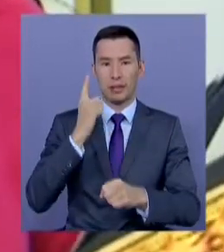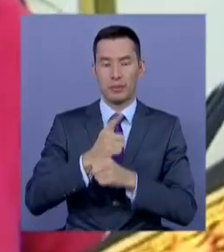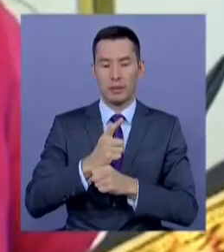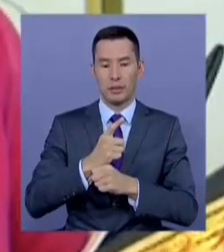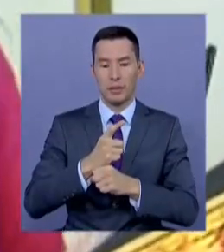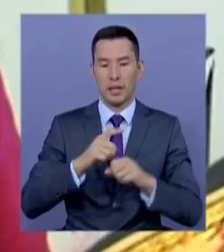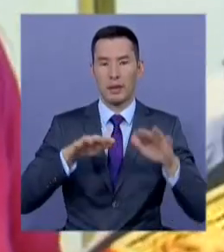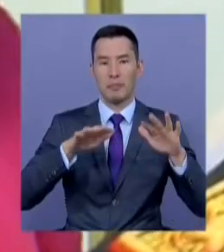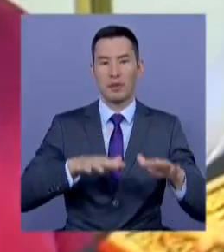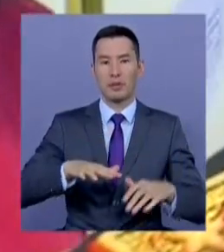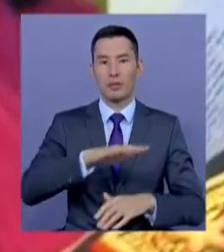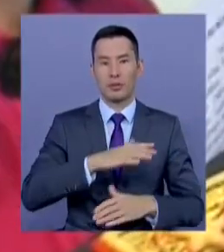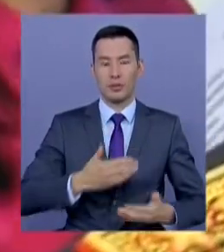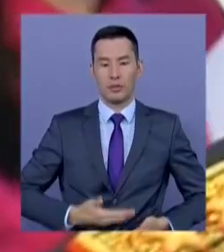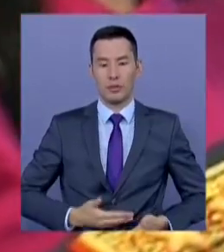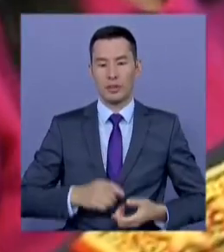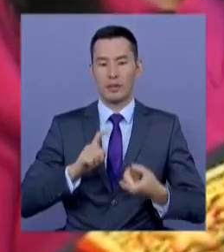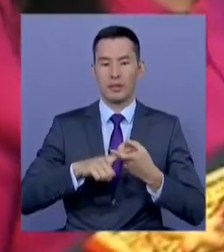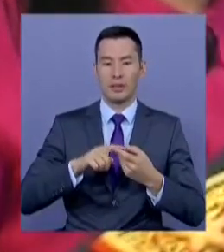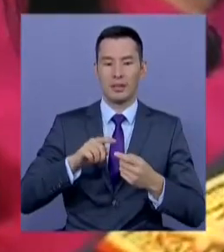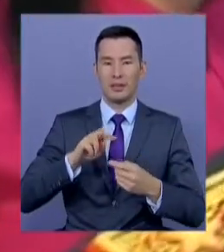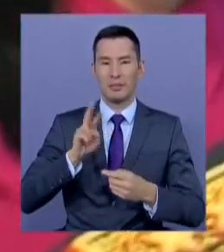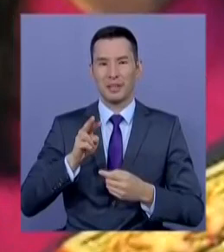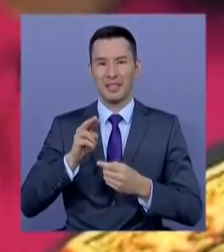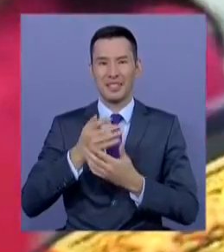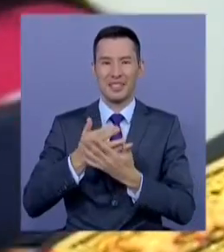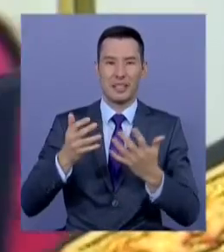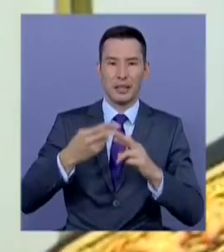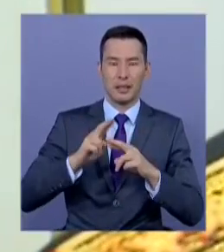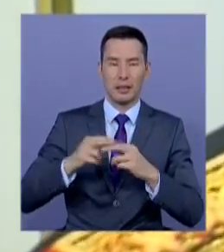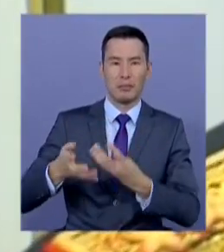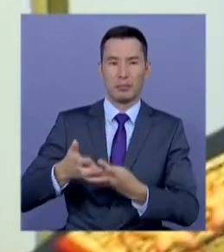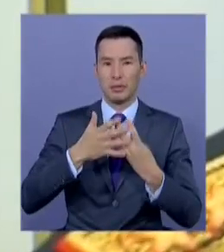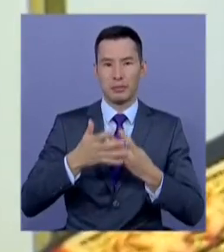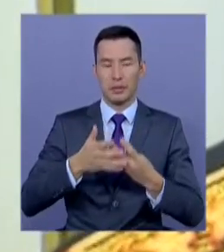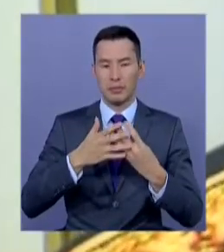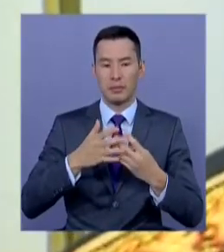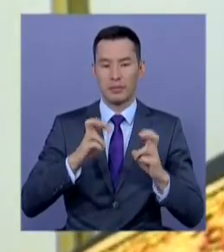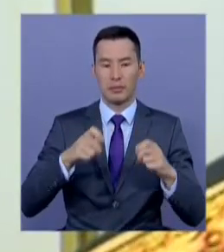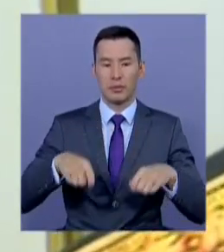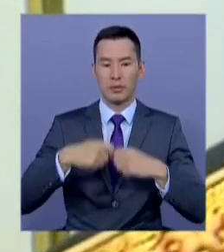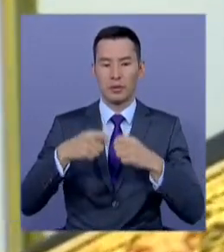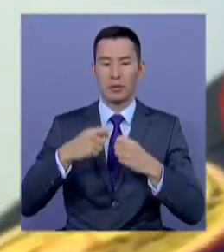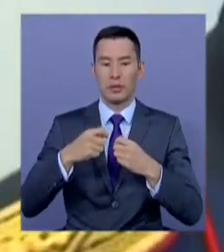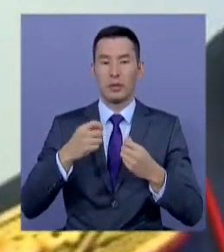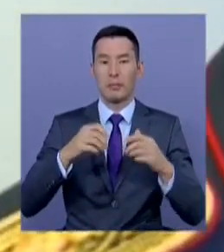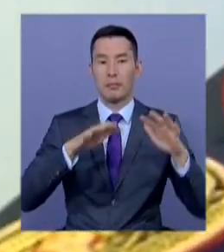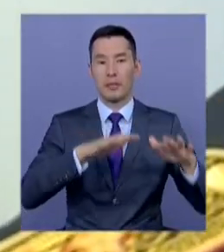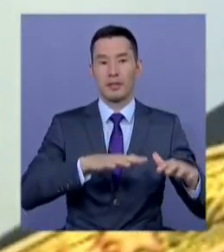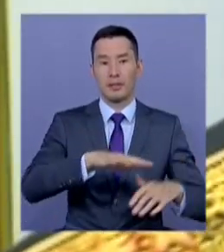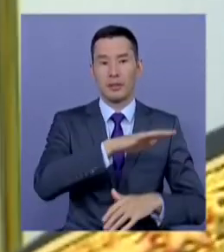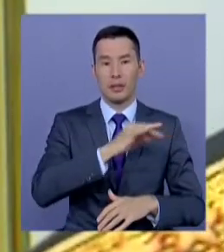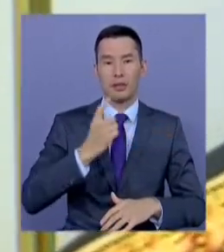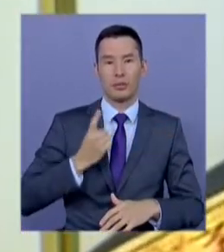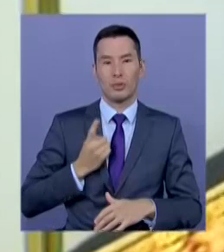Алайда жергілікті тұрғындар шаянды квотасыз аулағандықтан аталған инвестор арнайы күзет қызметін жалдады. Дау жанжал жергілікті тұрғындар мен